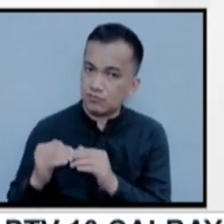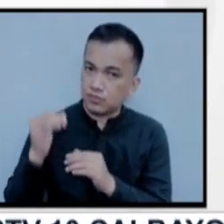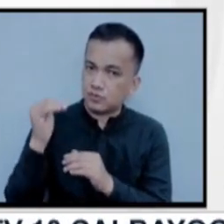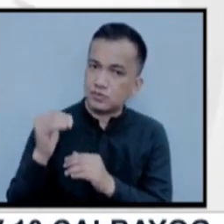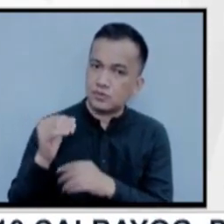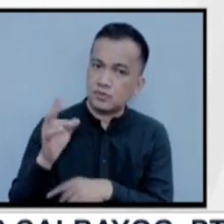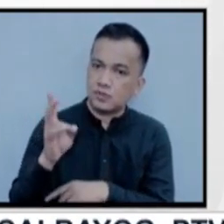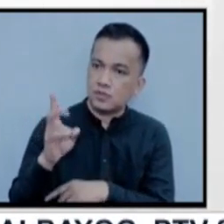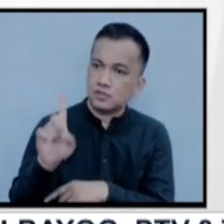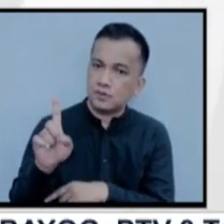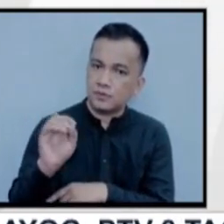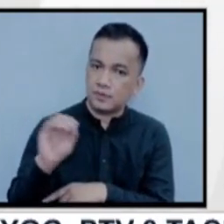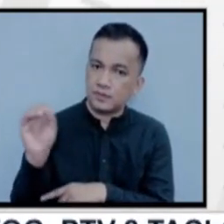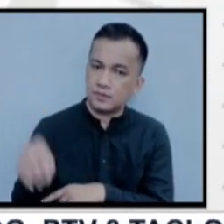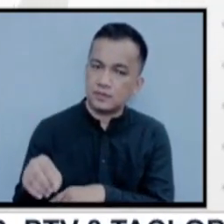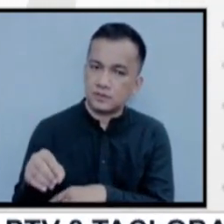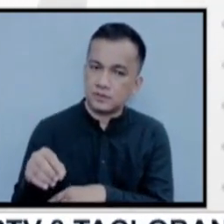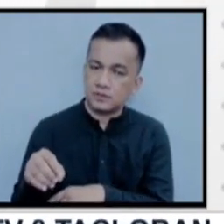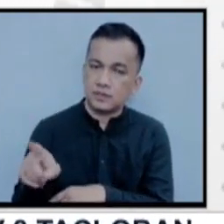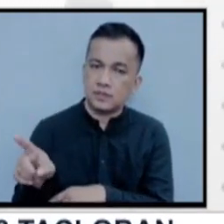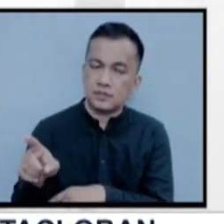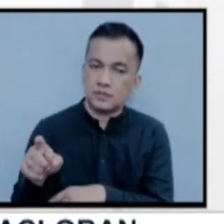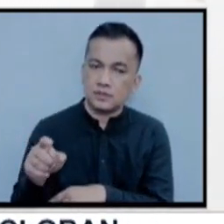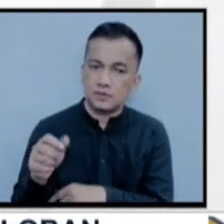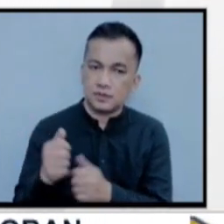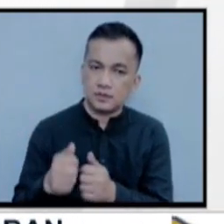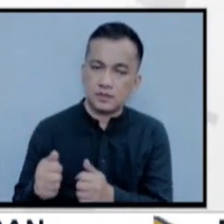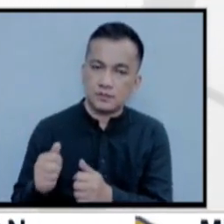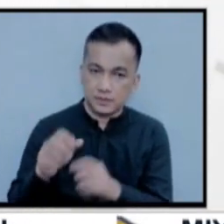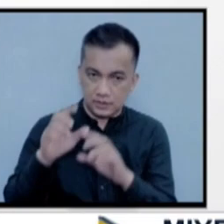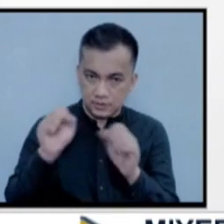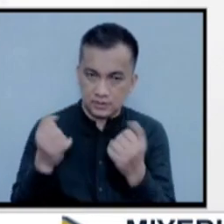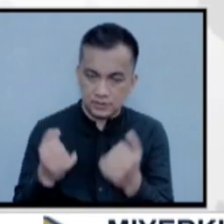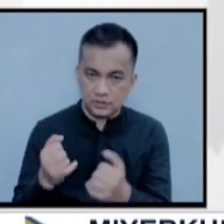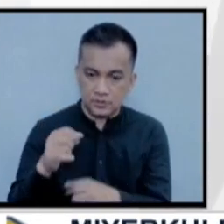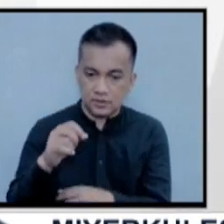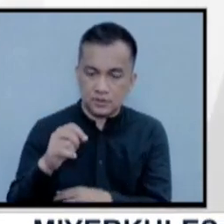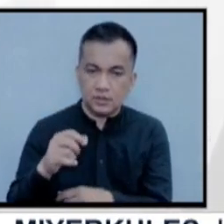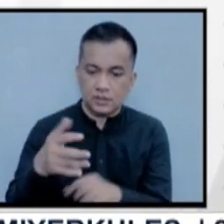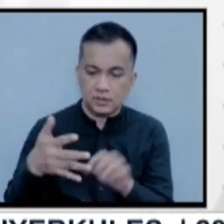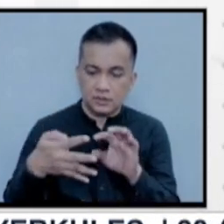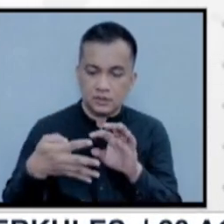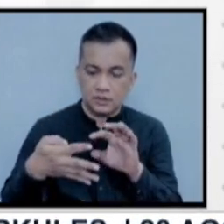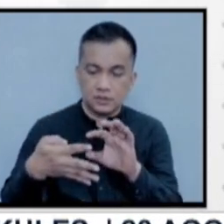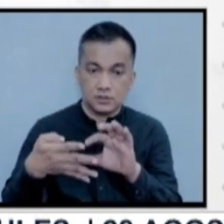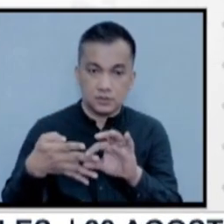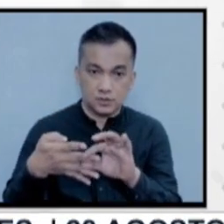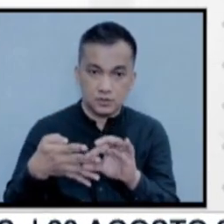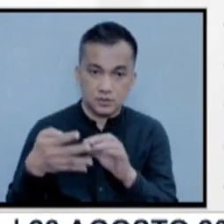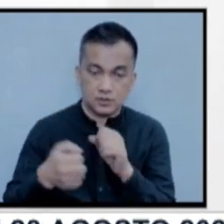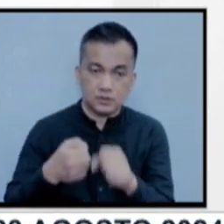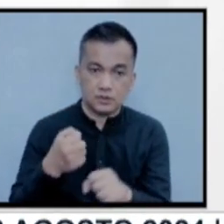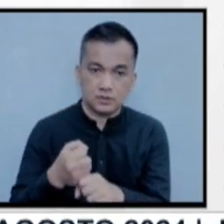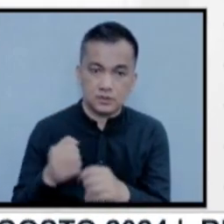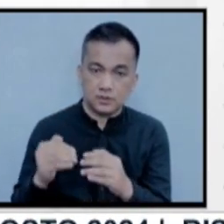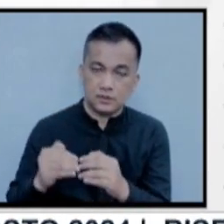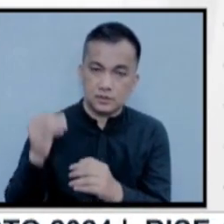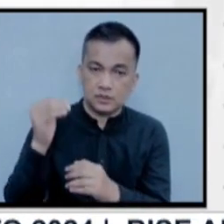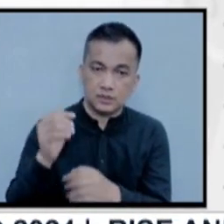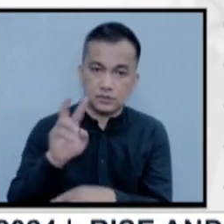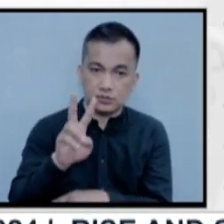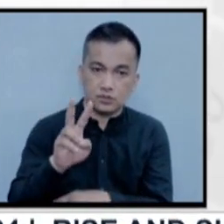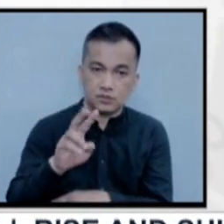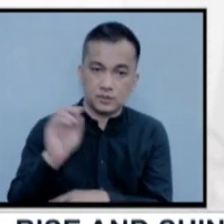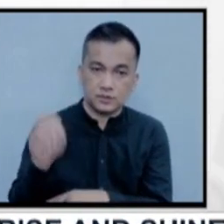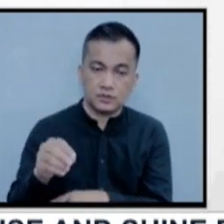71% ang trust ratings ng punong ehekutibo ngayong ikalawang karter ng taon mas mataas yan ng 2 por kumpara sa